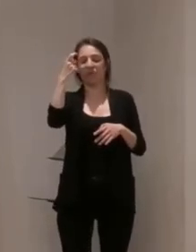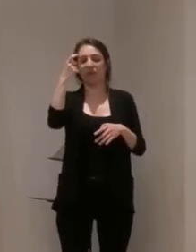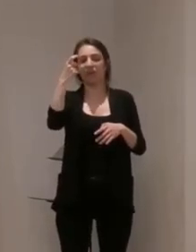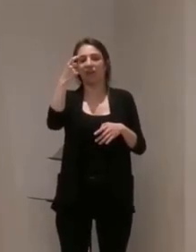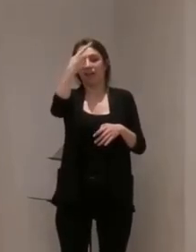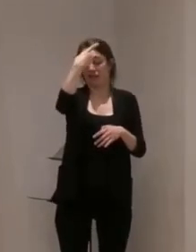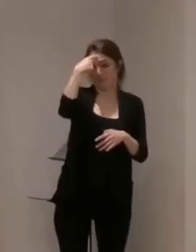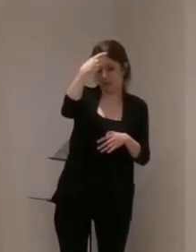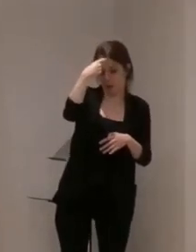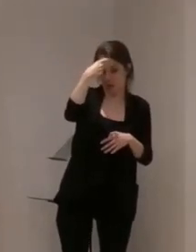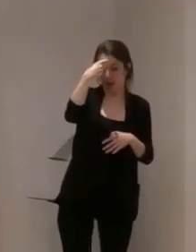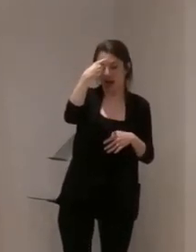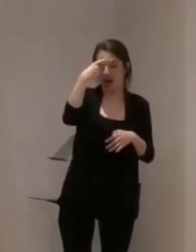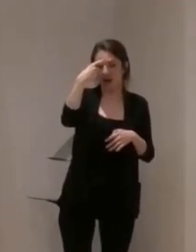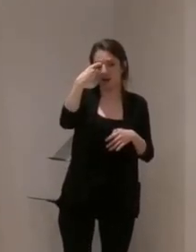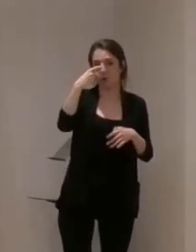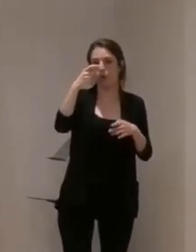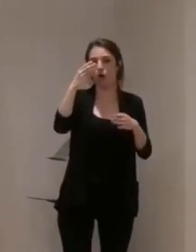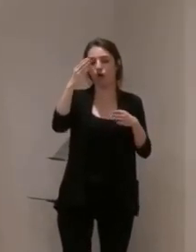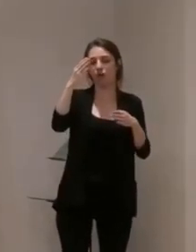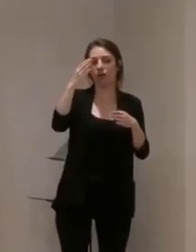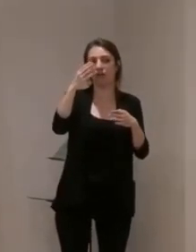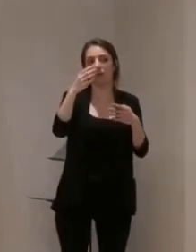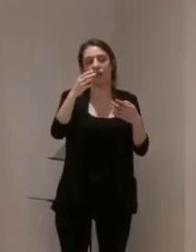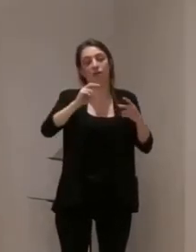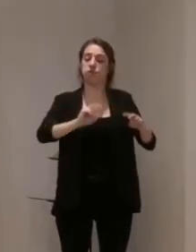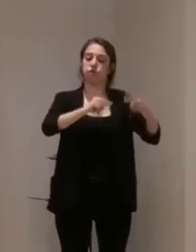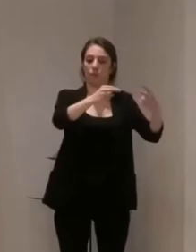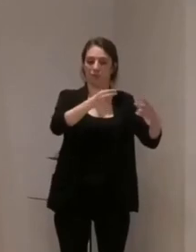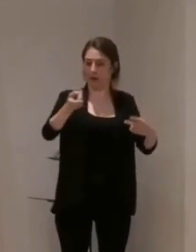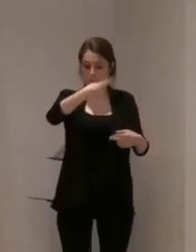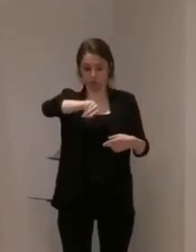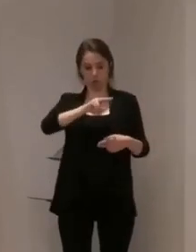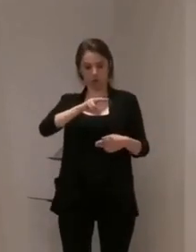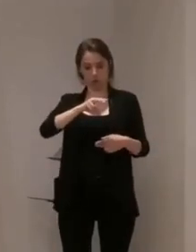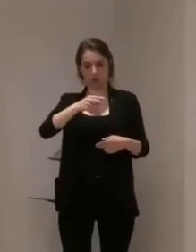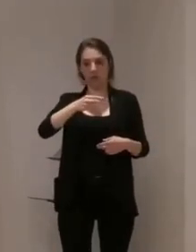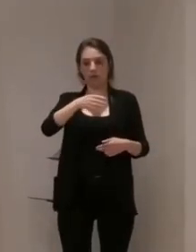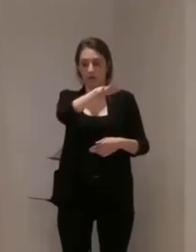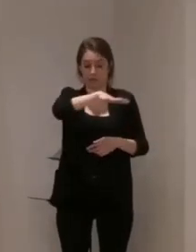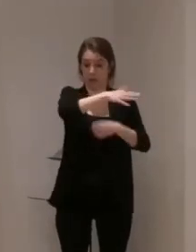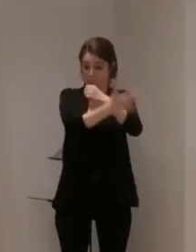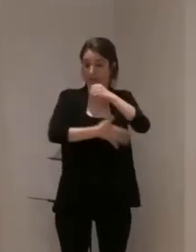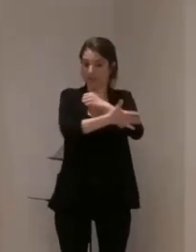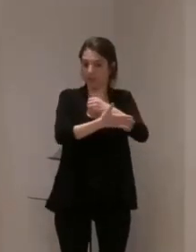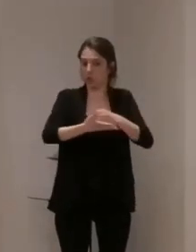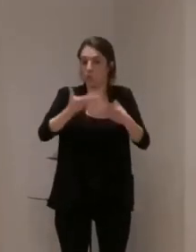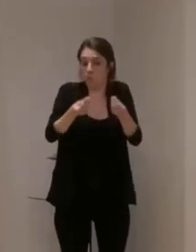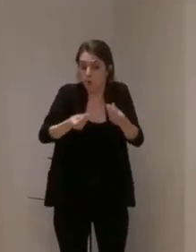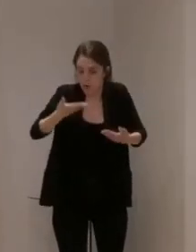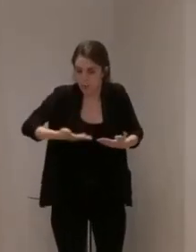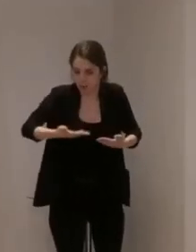ha memòria sobre el mateix lloc que posades. Per nosaltres, Via la Llana és molt important, però ells també. Per ells també. És a dir,